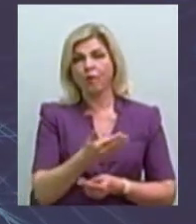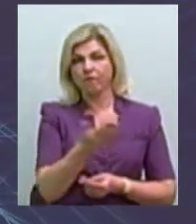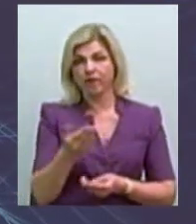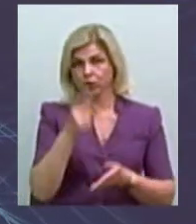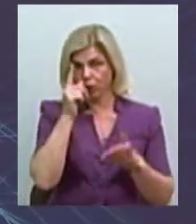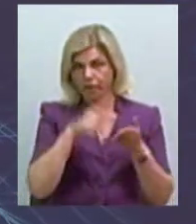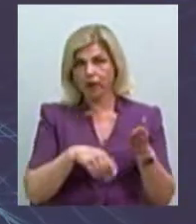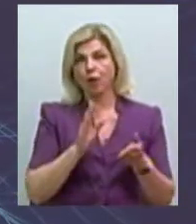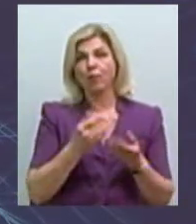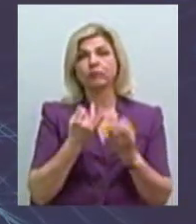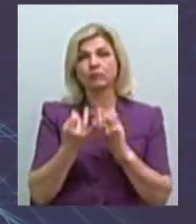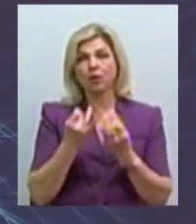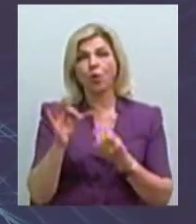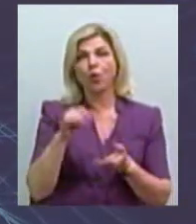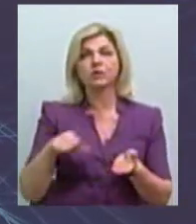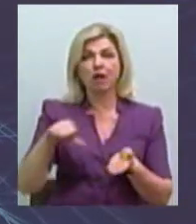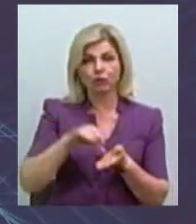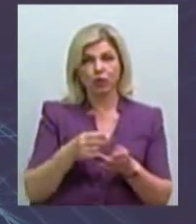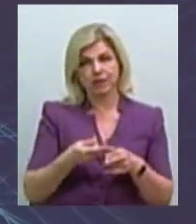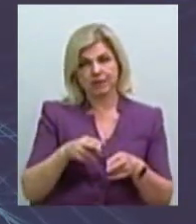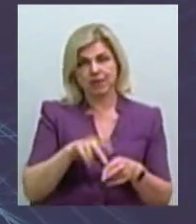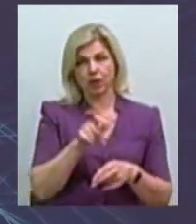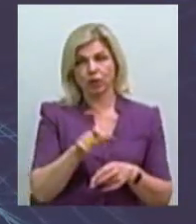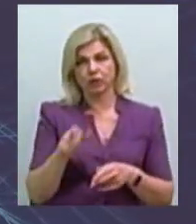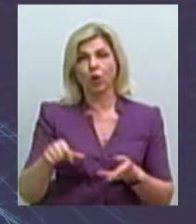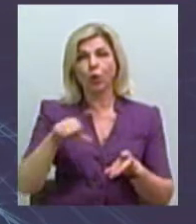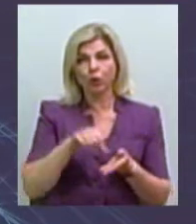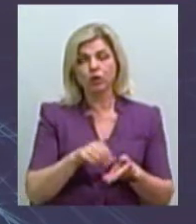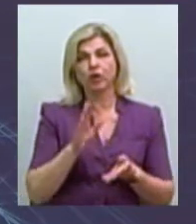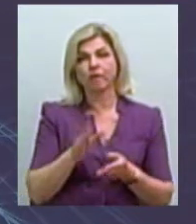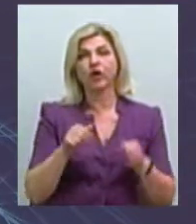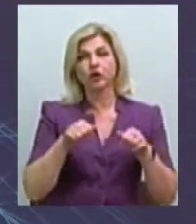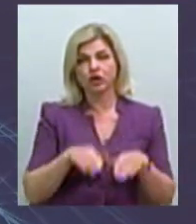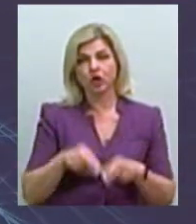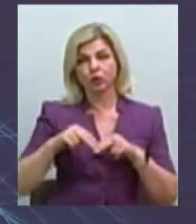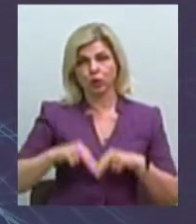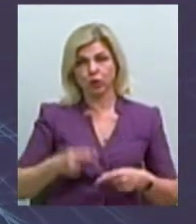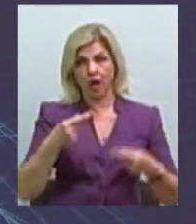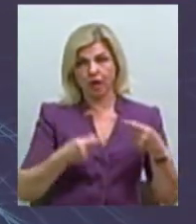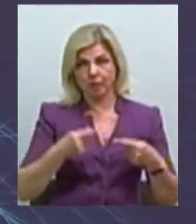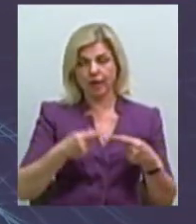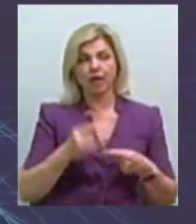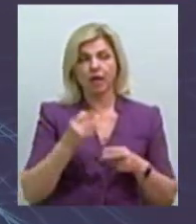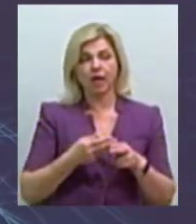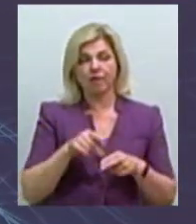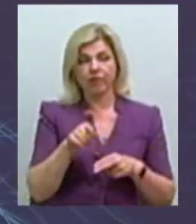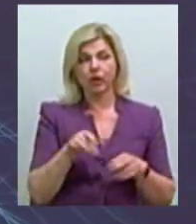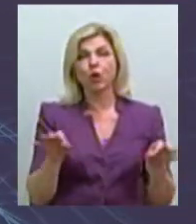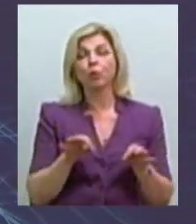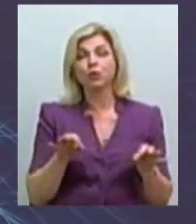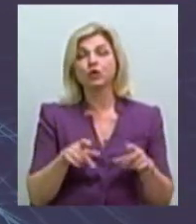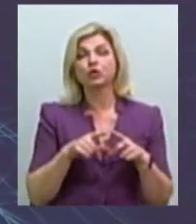будемо вести перемовини про залучення цих людей до участі в роботі трудового арбітражу. І от спор на цій школі, в цій музичній